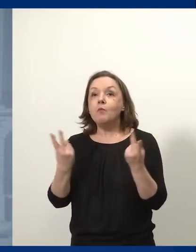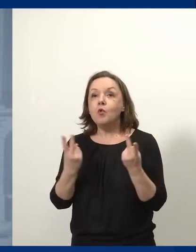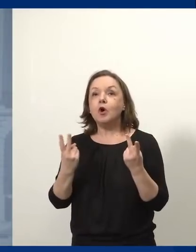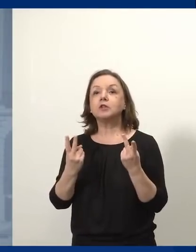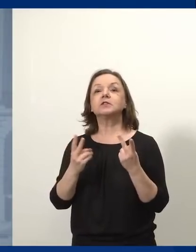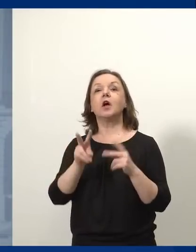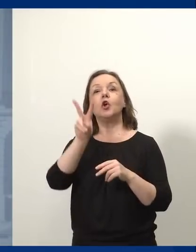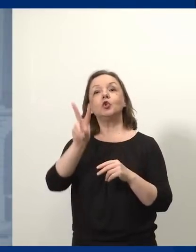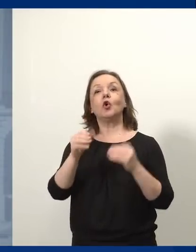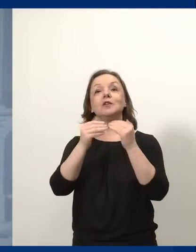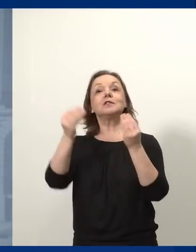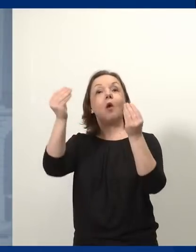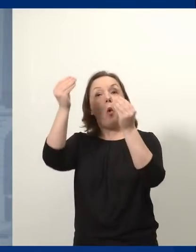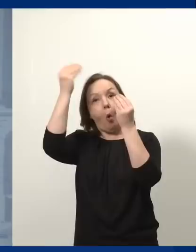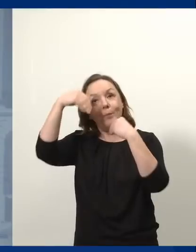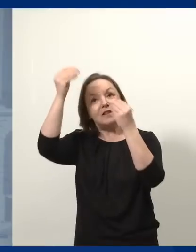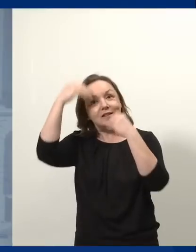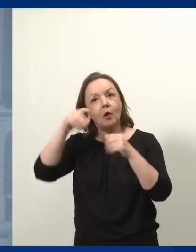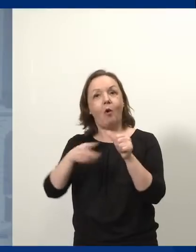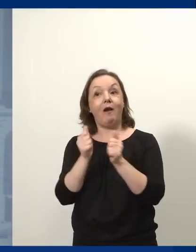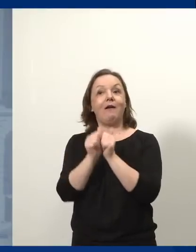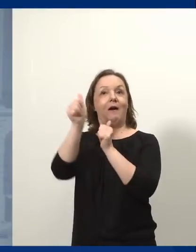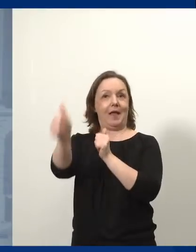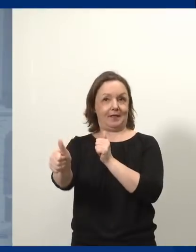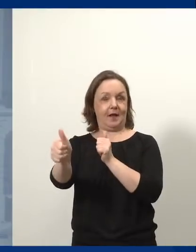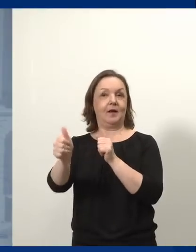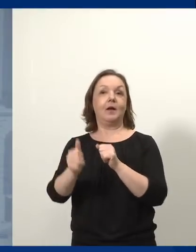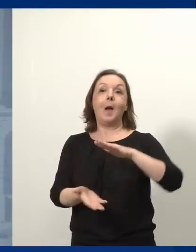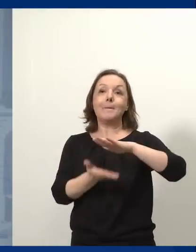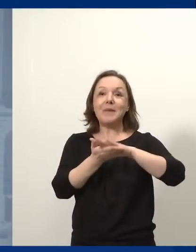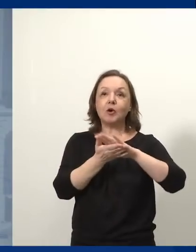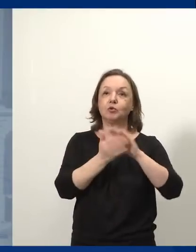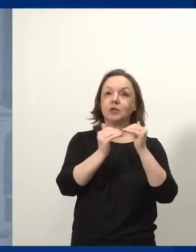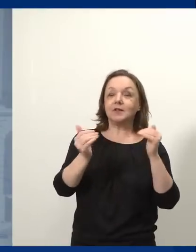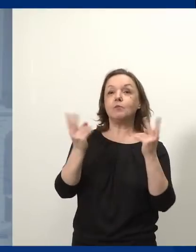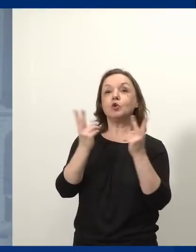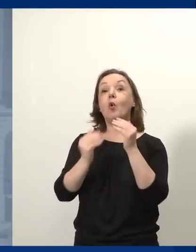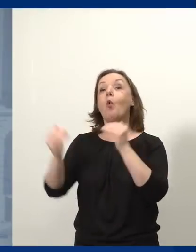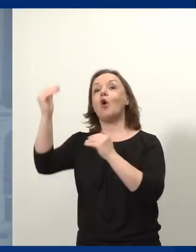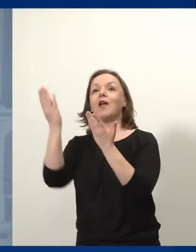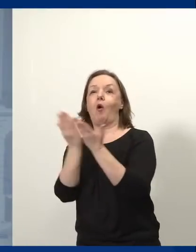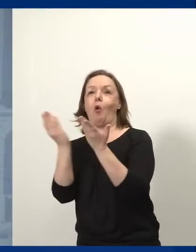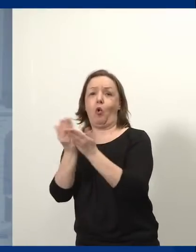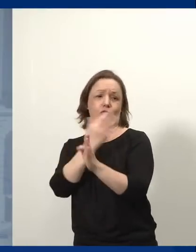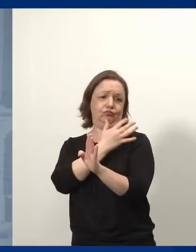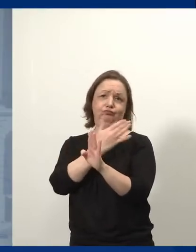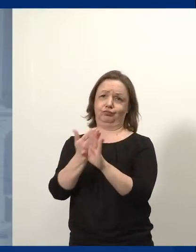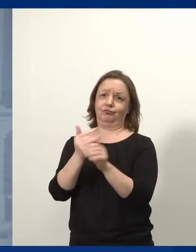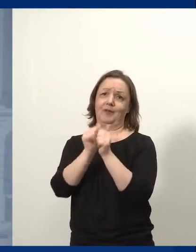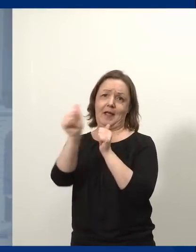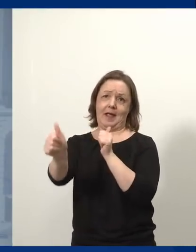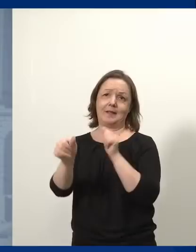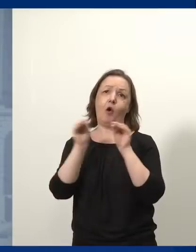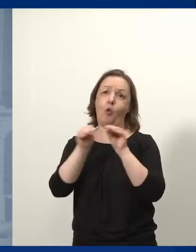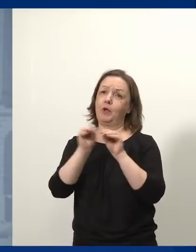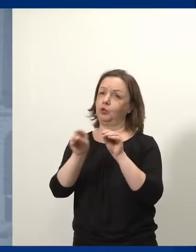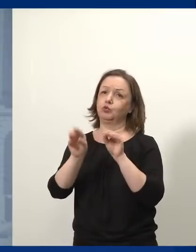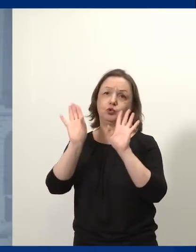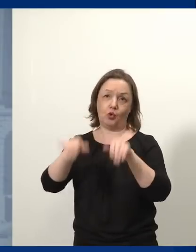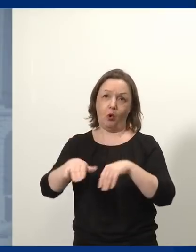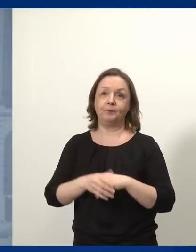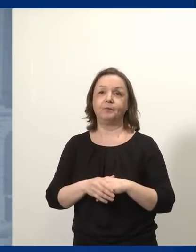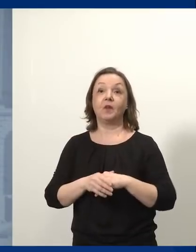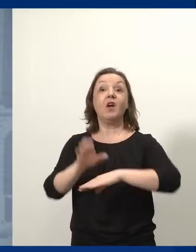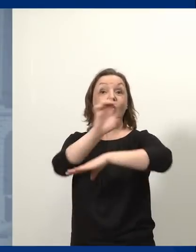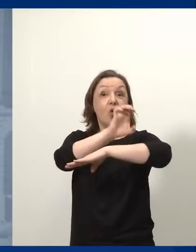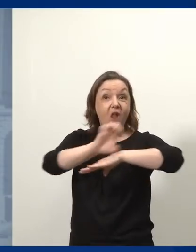toinen aste etäopetukseen, perusaste etäopetukseen ja korkeakoulut etäopetuksessa hyvin pitkälti jo tällä hetkellä ovat. Eli myös kaikkien